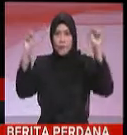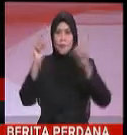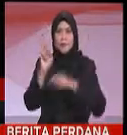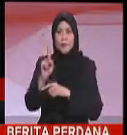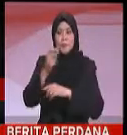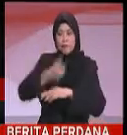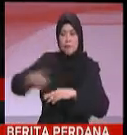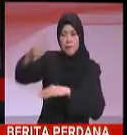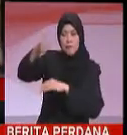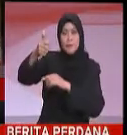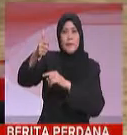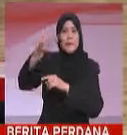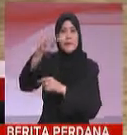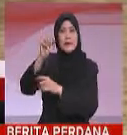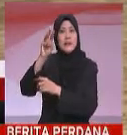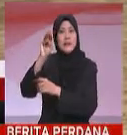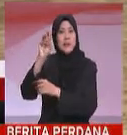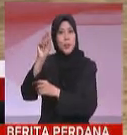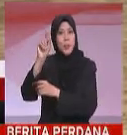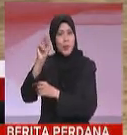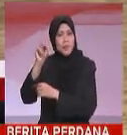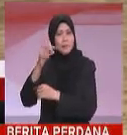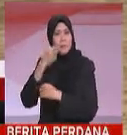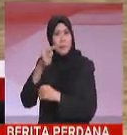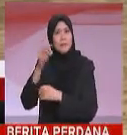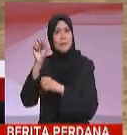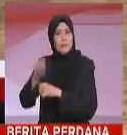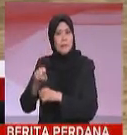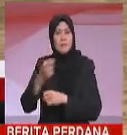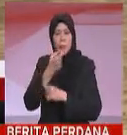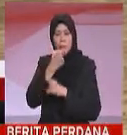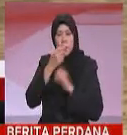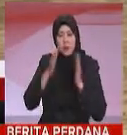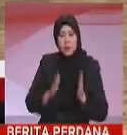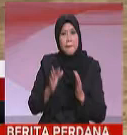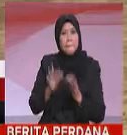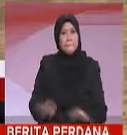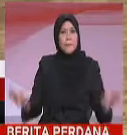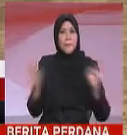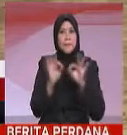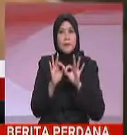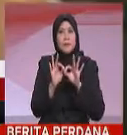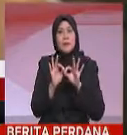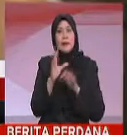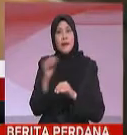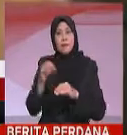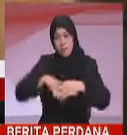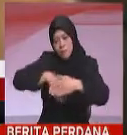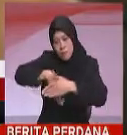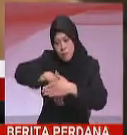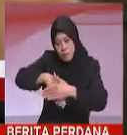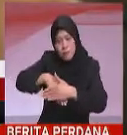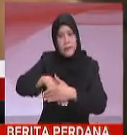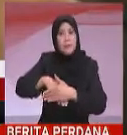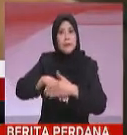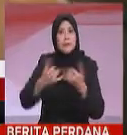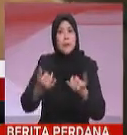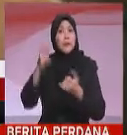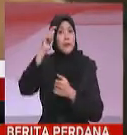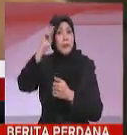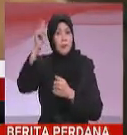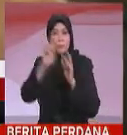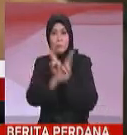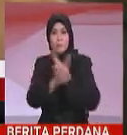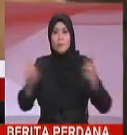Badan Induk Berkenaan Hishamuddin Abdul Karim akui peranan pengadil penting dalam industri bola sepak dan disebabkan itu Terengganu